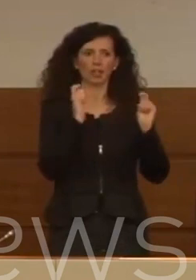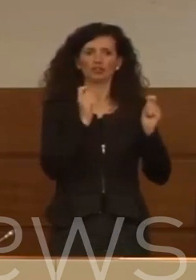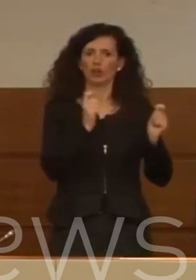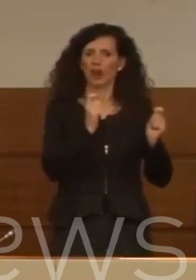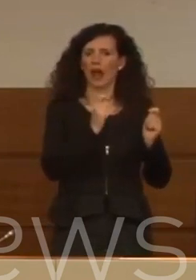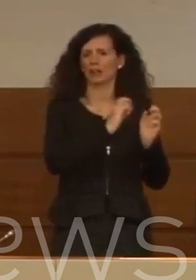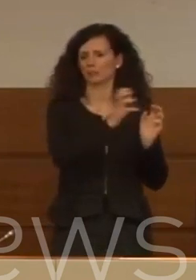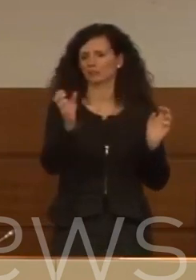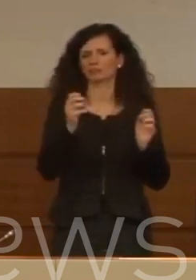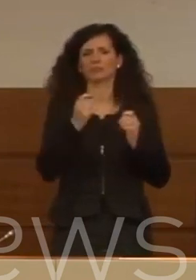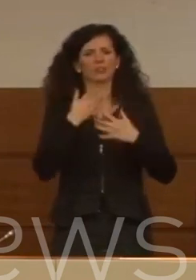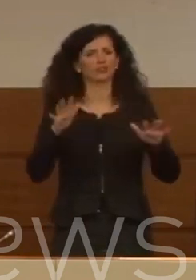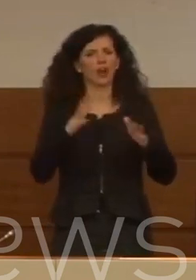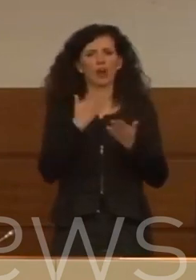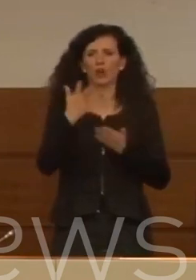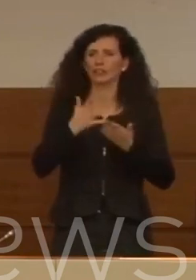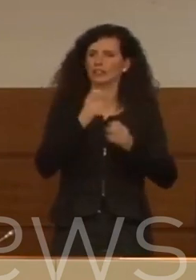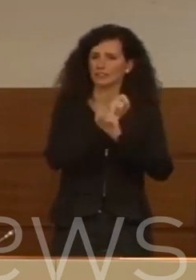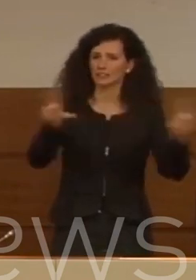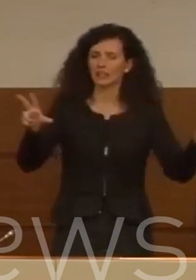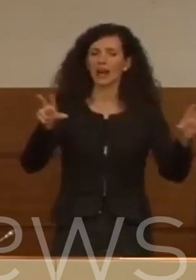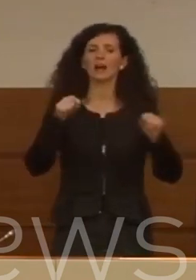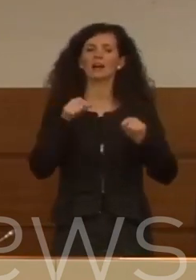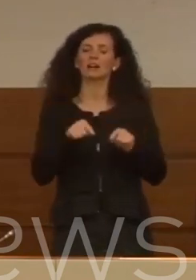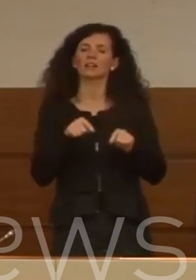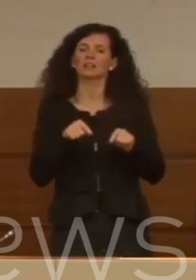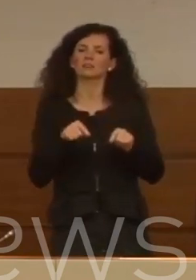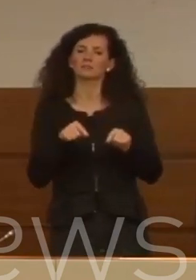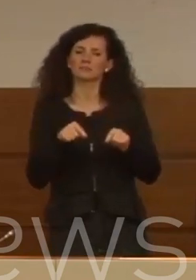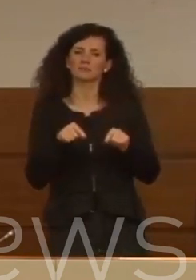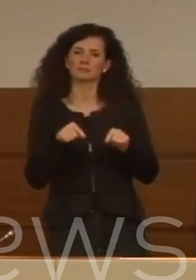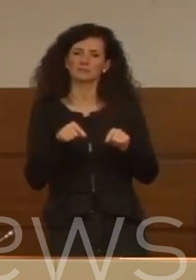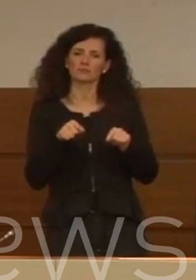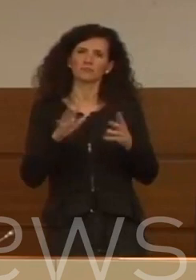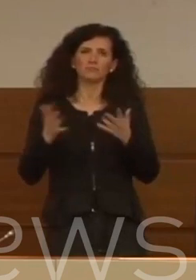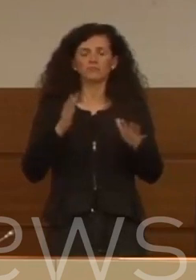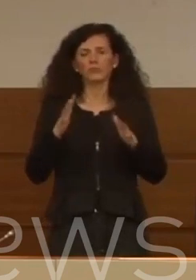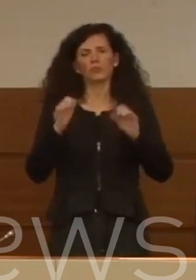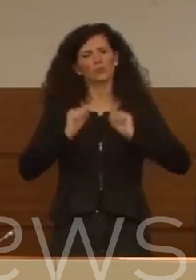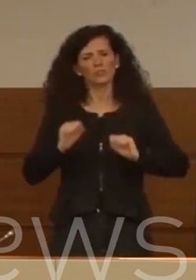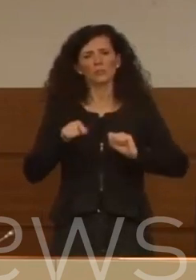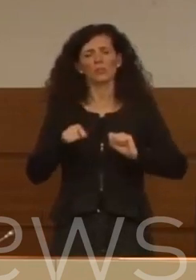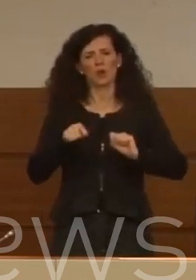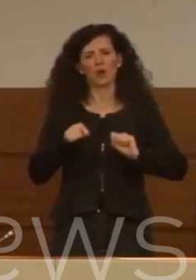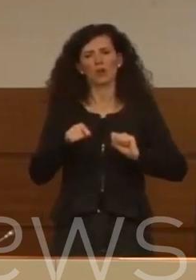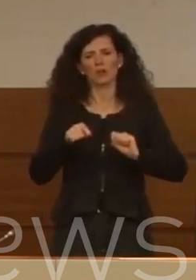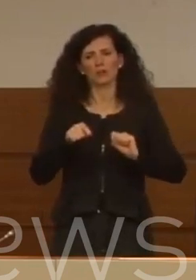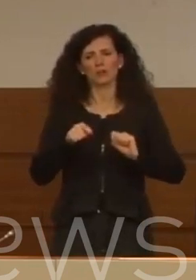in termini in termini di forse eccessiva